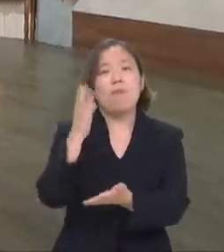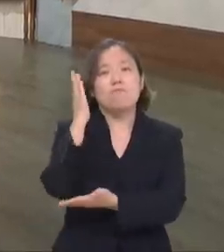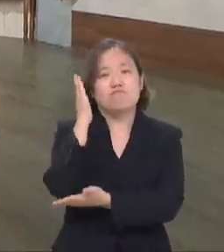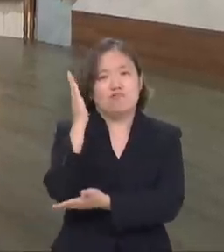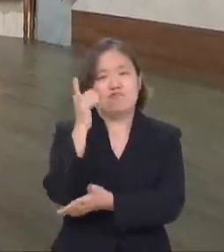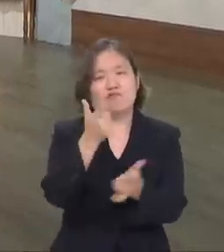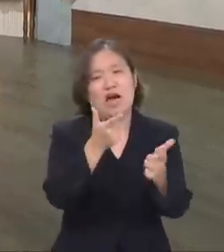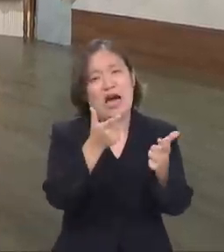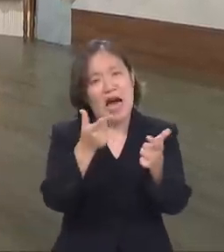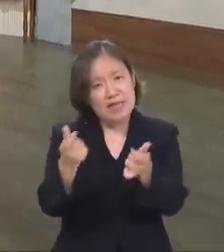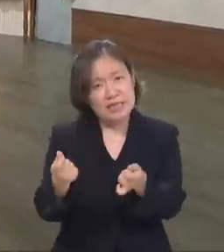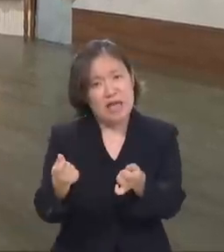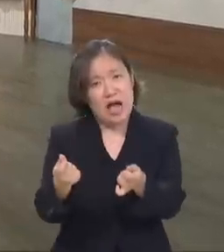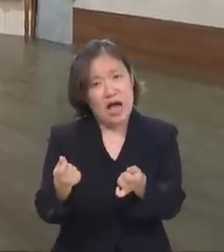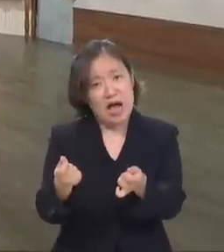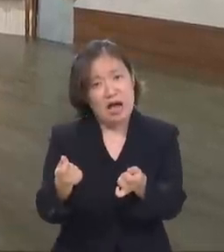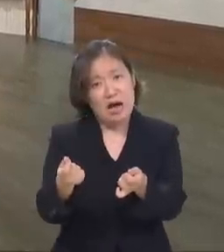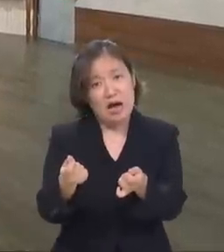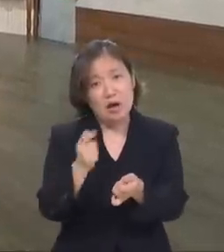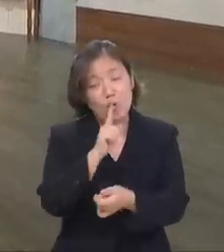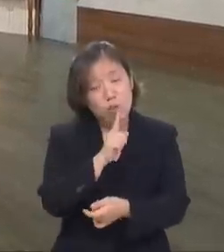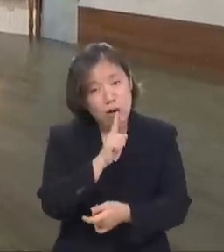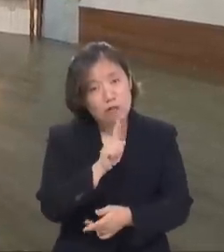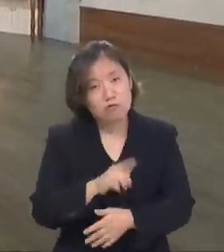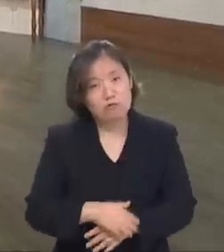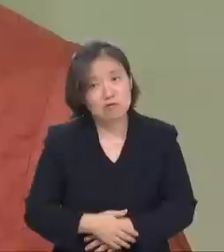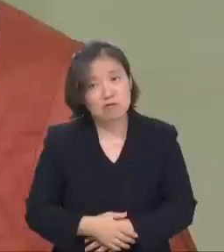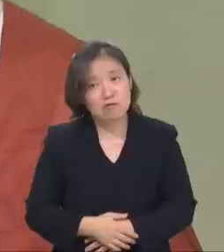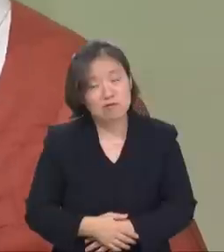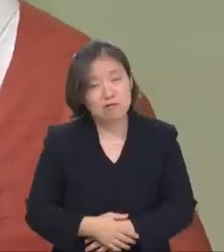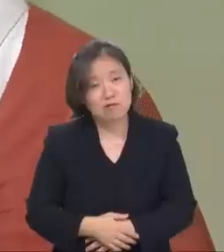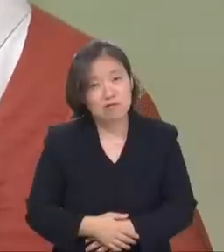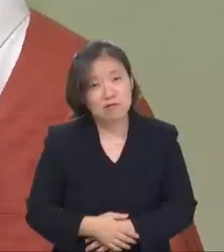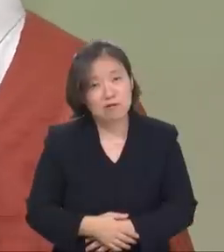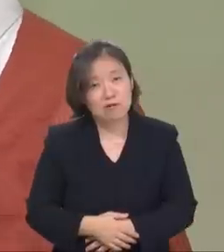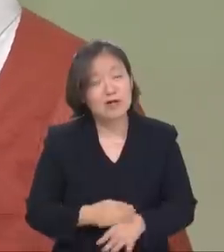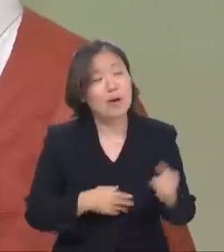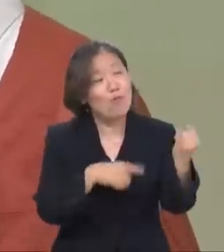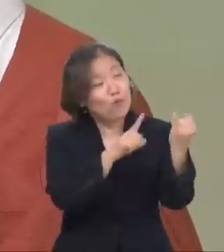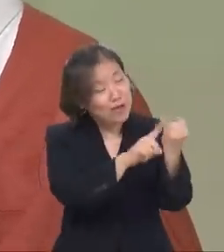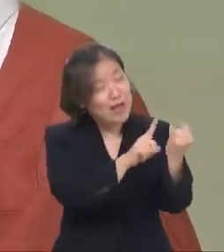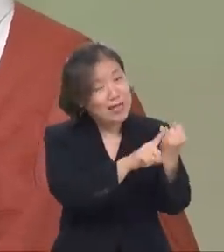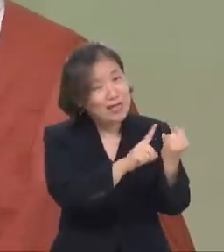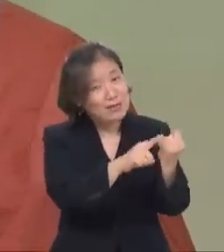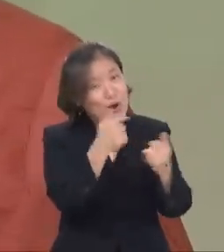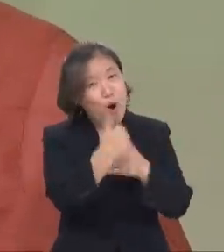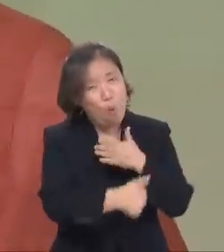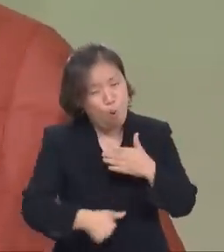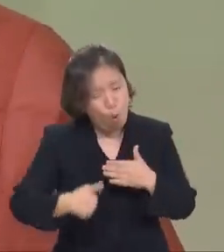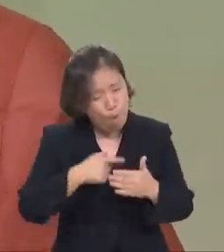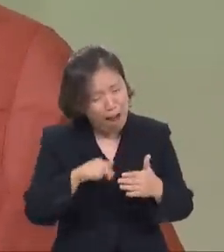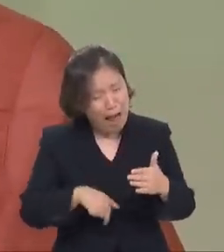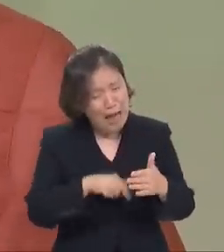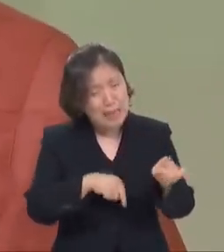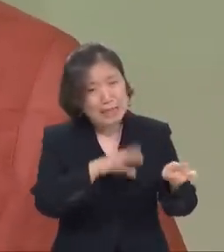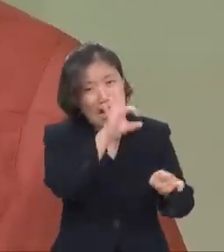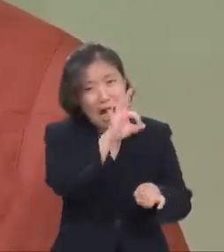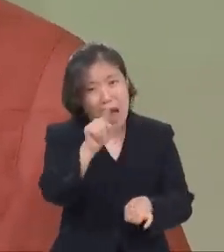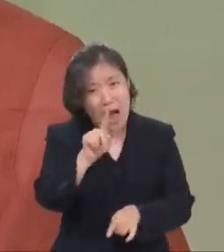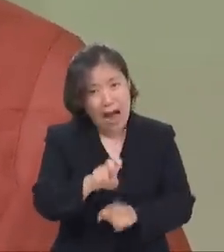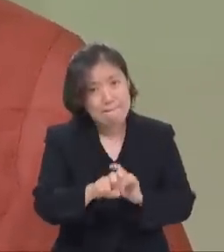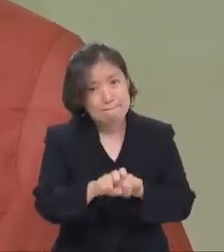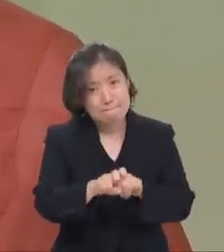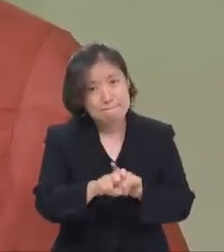저마다 설법 법을 설하고 있다고 했습니다 그러니까 보살님 보살님 몸에 있는 그 암세포가 들려주는